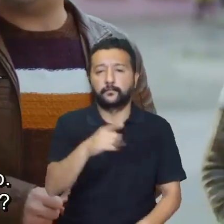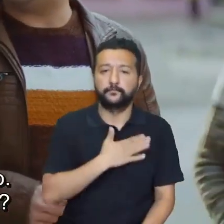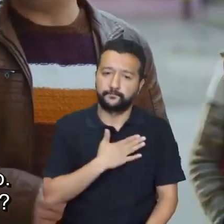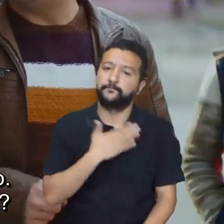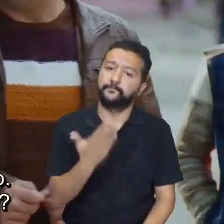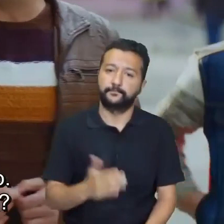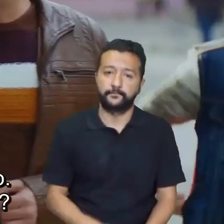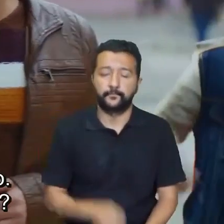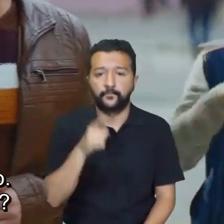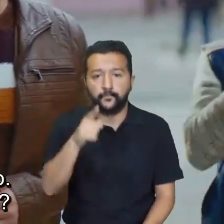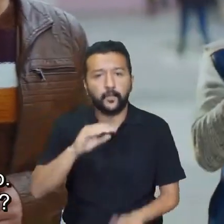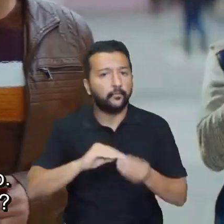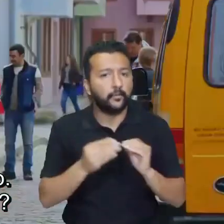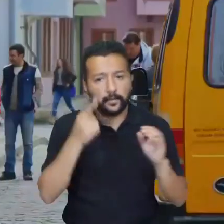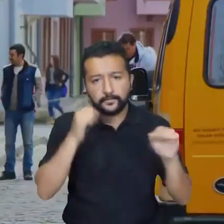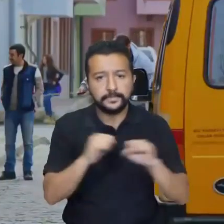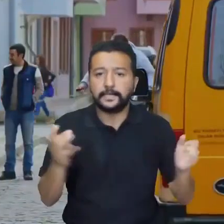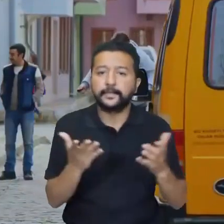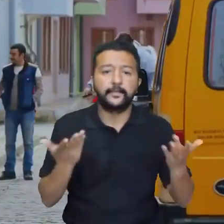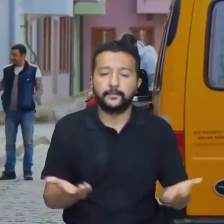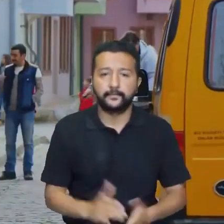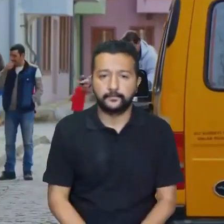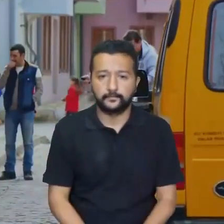Eyvallah eyvallah abi. Hasar nedir peki?